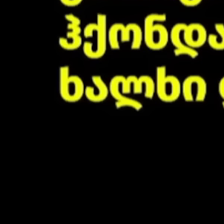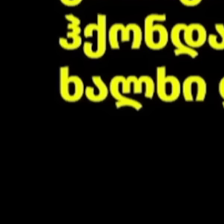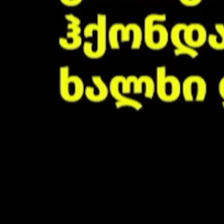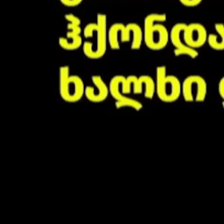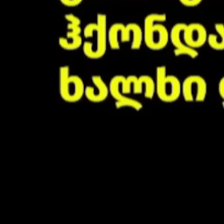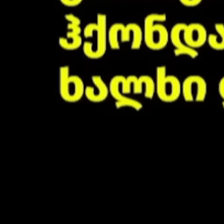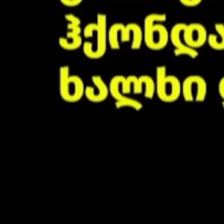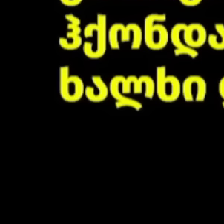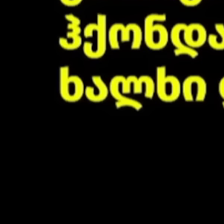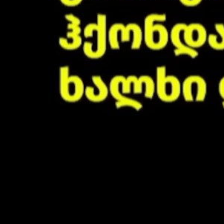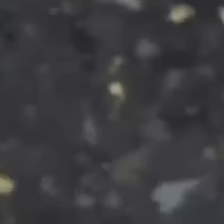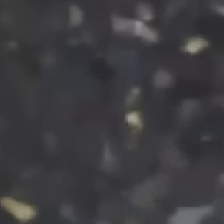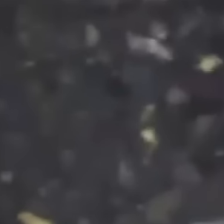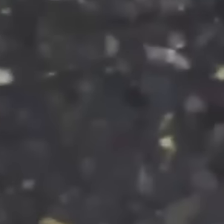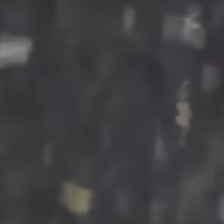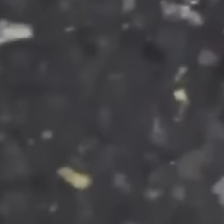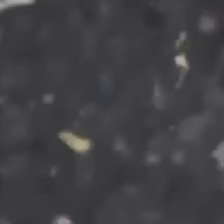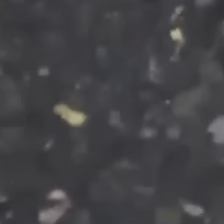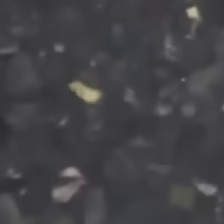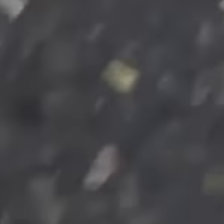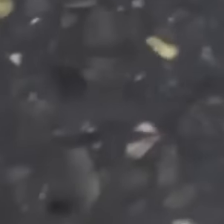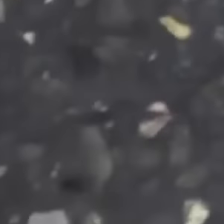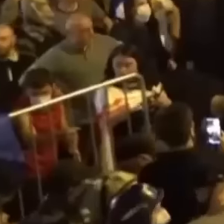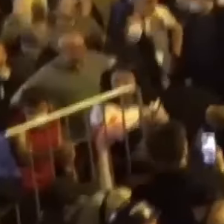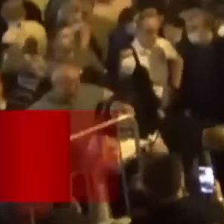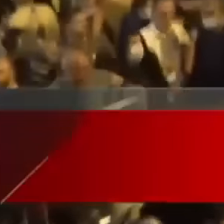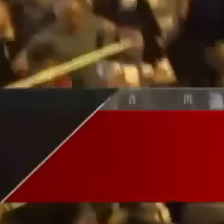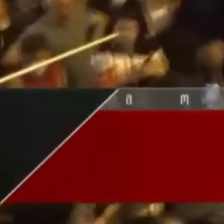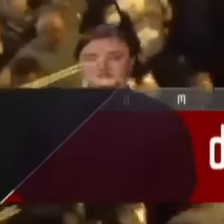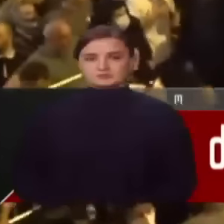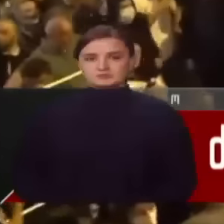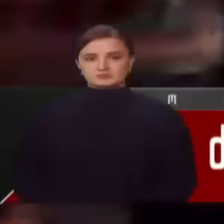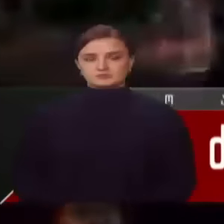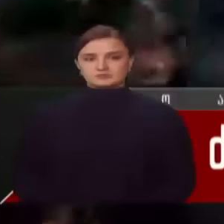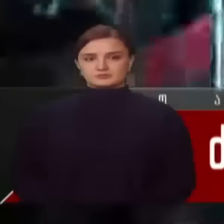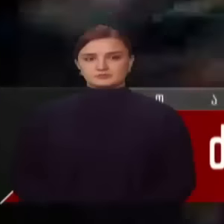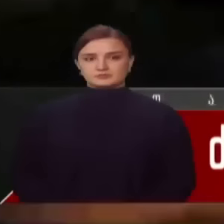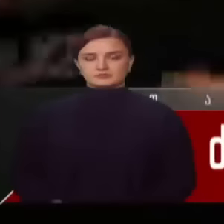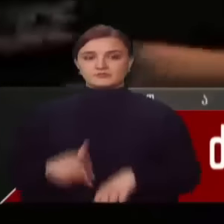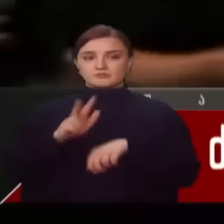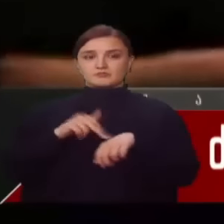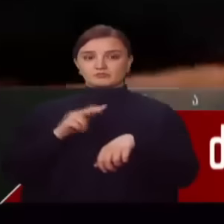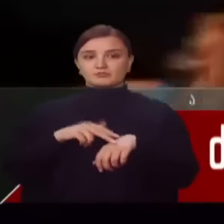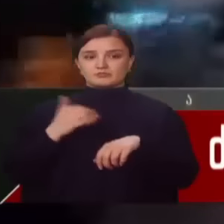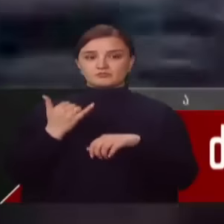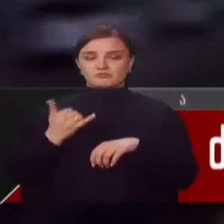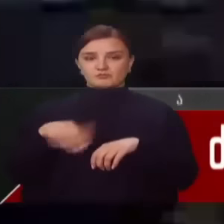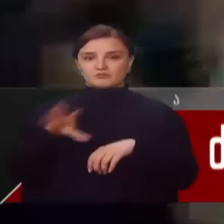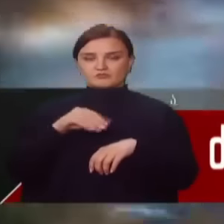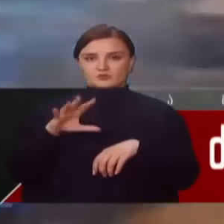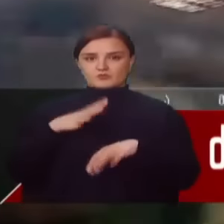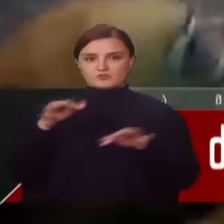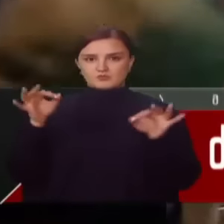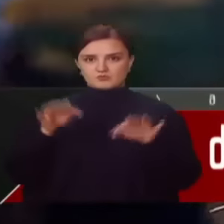იმას შევე პარლამენტში ვერ გშევედით გახსოვს. თუმცა საჯაროდ პოლიტიკა ახლა მხოლოდ იმაზე საუბრობს, რომ სამართალდამცველები თავს მომიტინგეებს მოულოდნელად